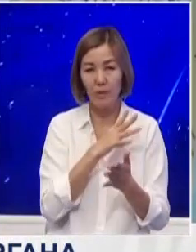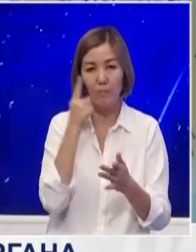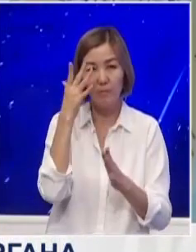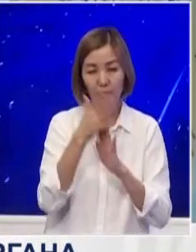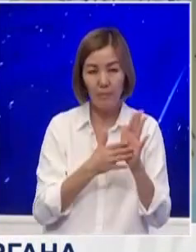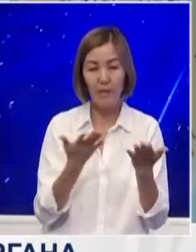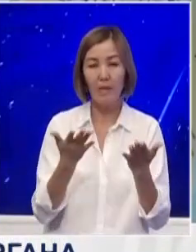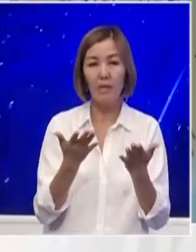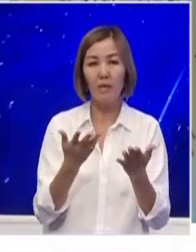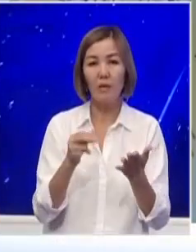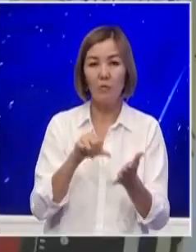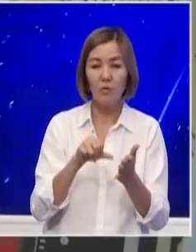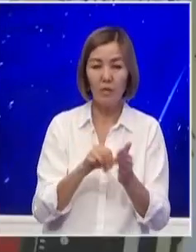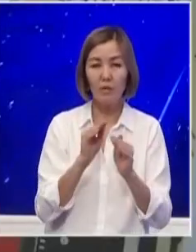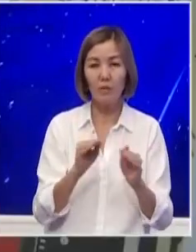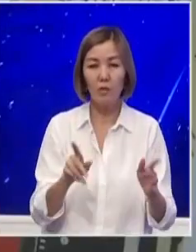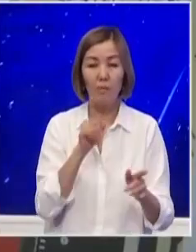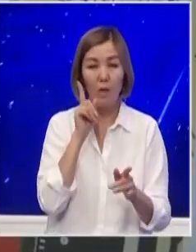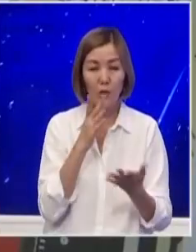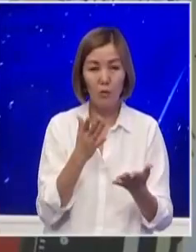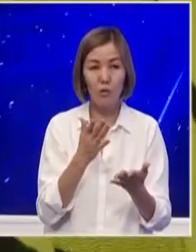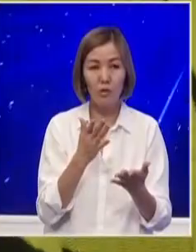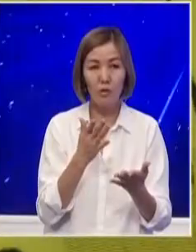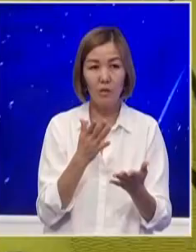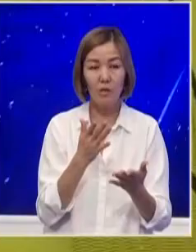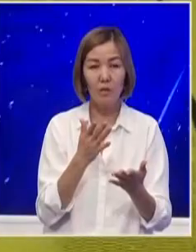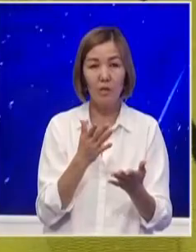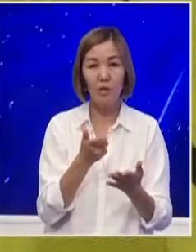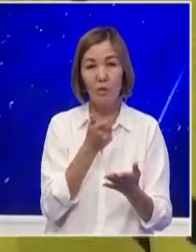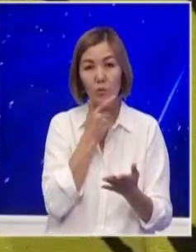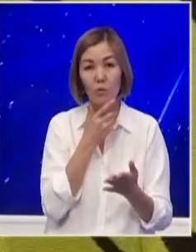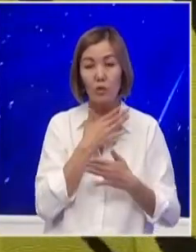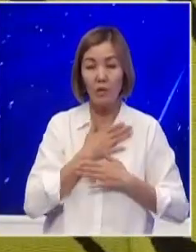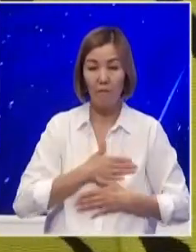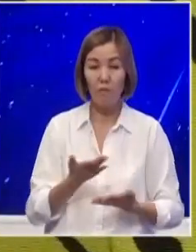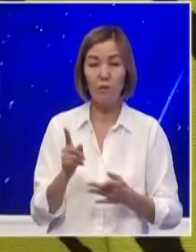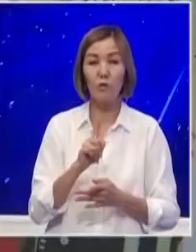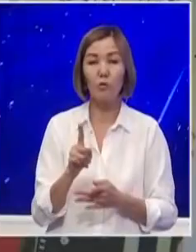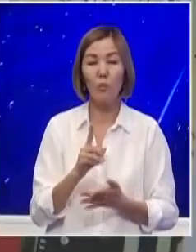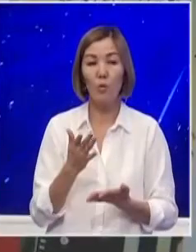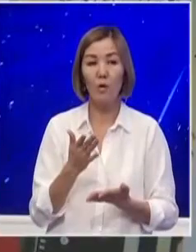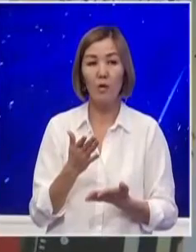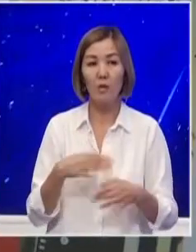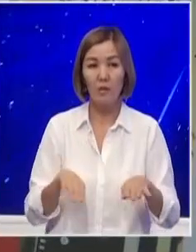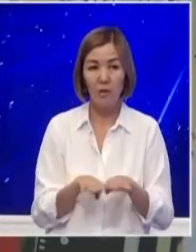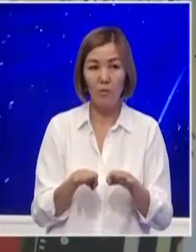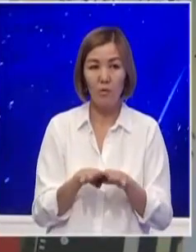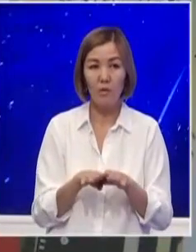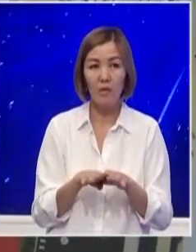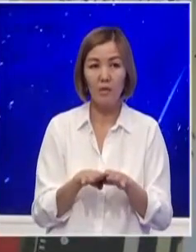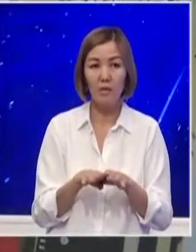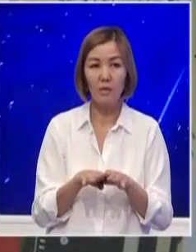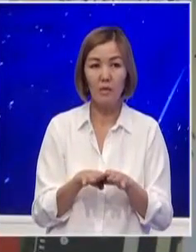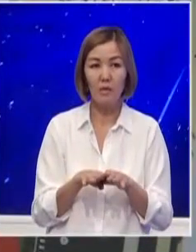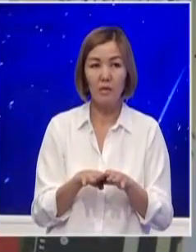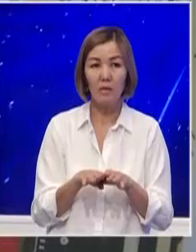участвовали наши школьники, молодежь. Они тоже очень довольны, чтобы такое вот событие,